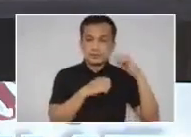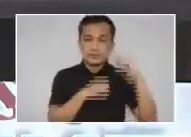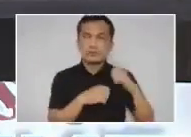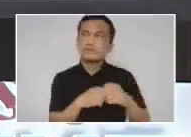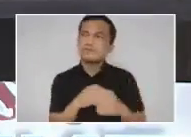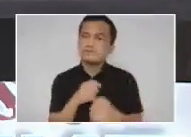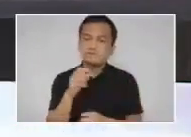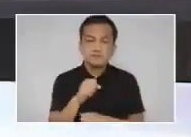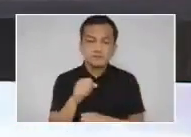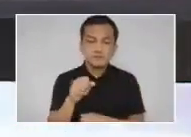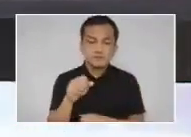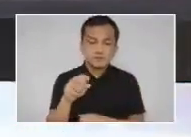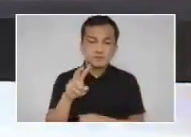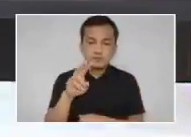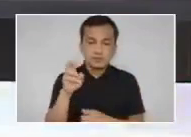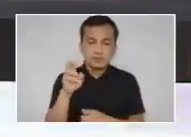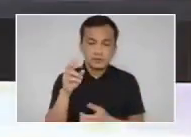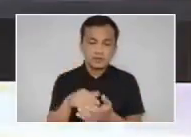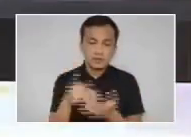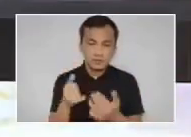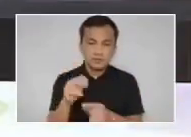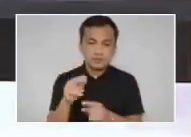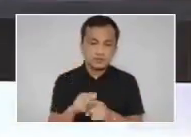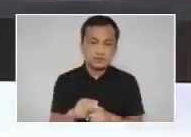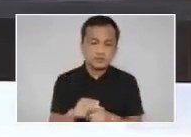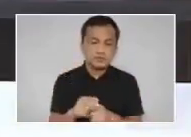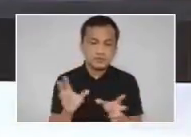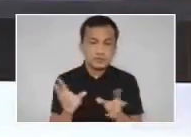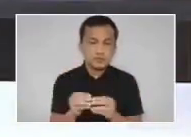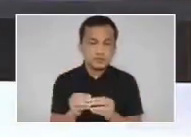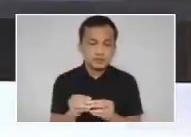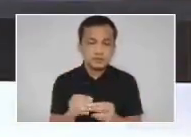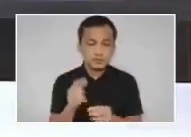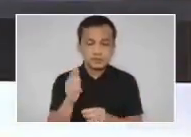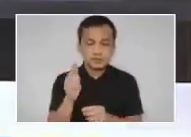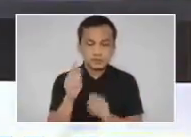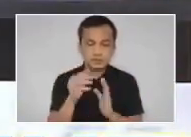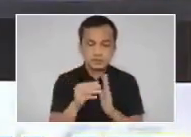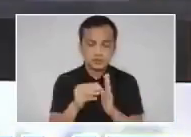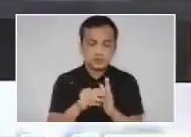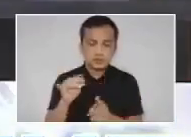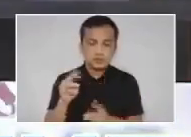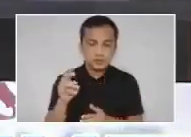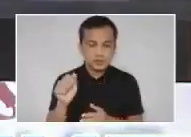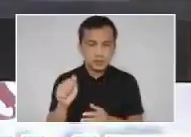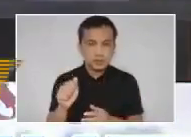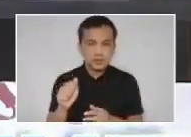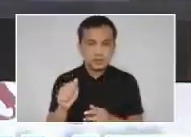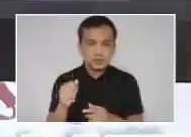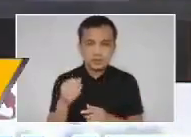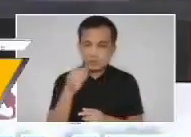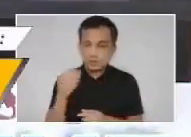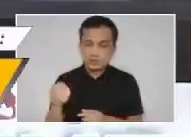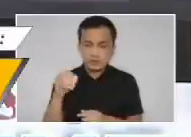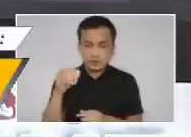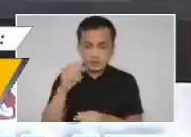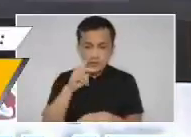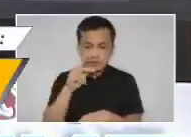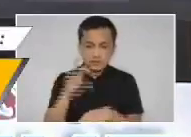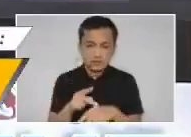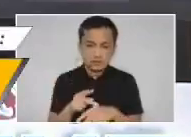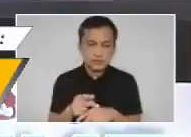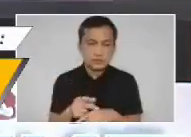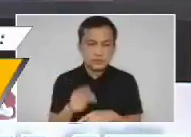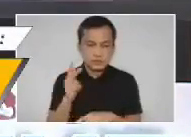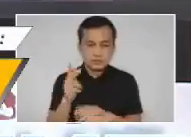sa atin ngayon. Ayon po ito sa report ng Department of Health. Ano po ba yung ibig sabihin nito? At same po ba pag sinabing most common at